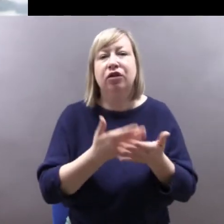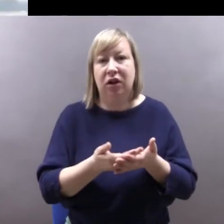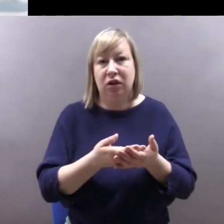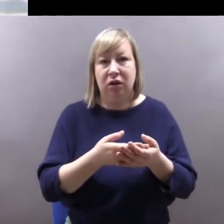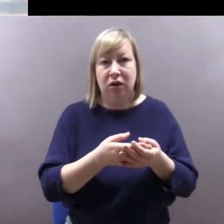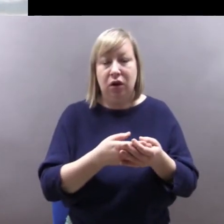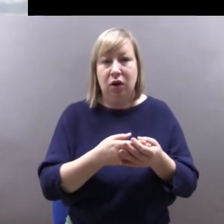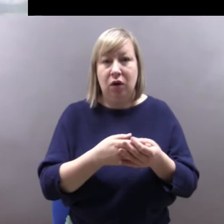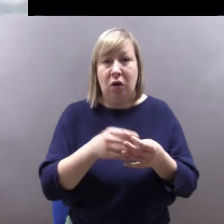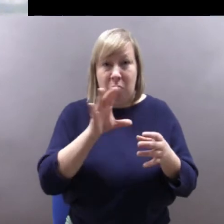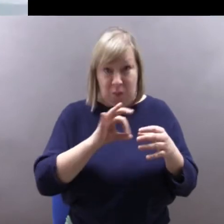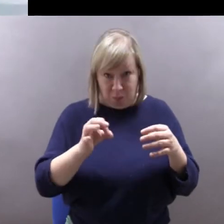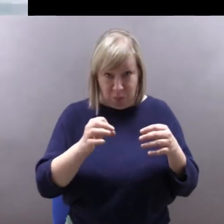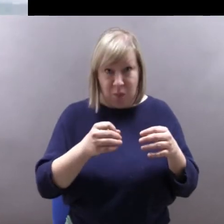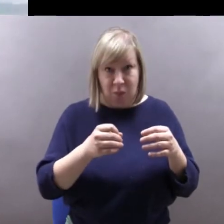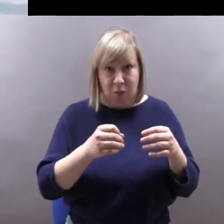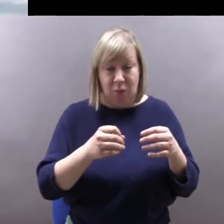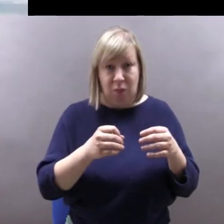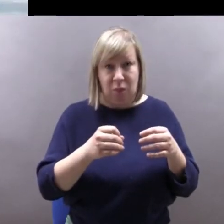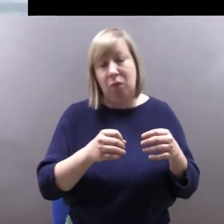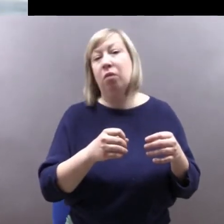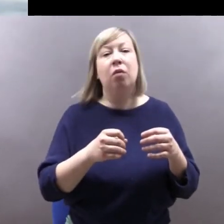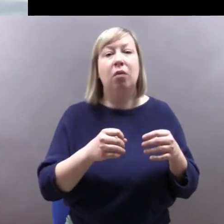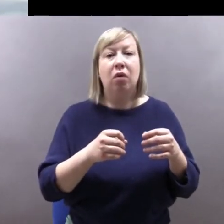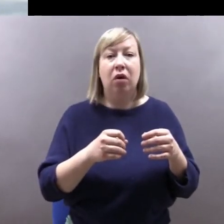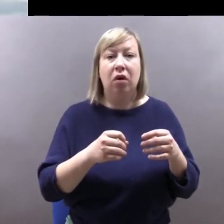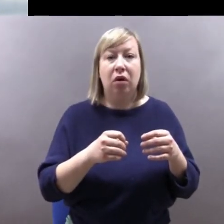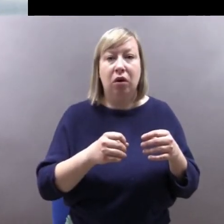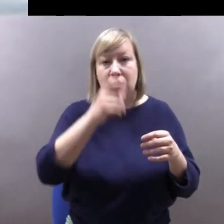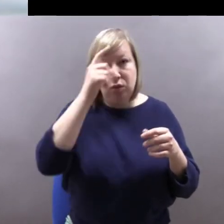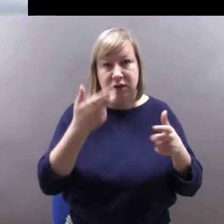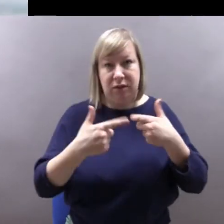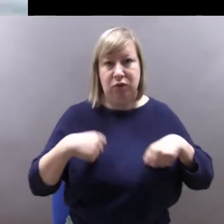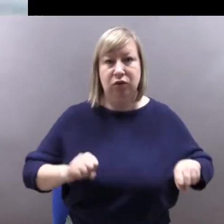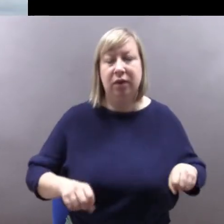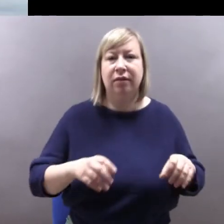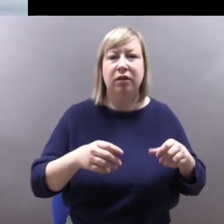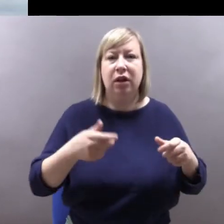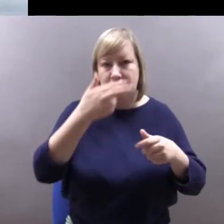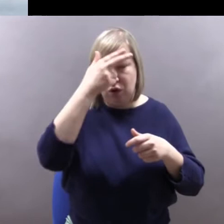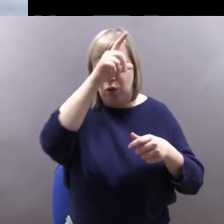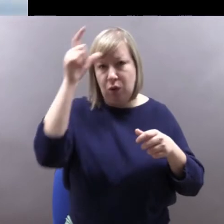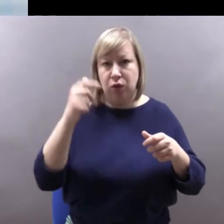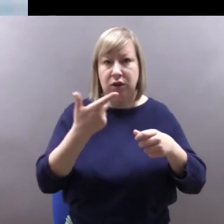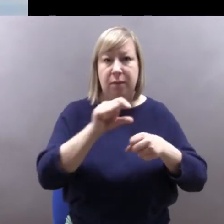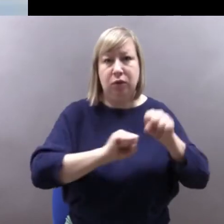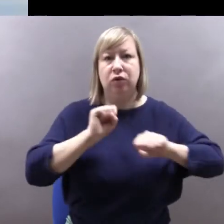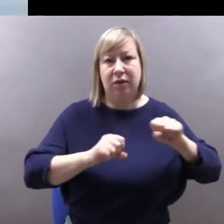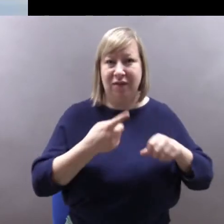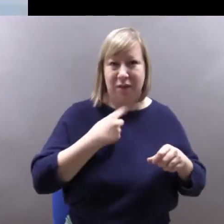czy dlatego, że ich nie ma, czy dlatego, że się nie da. Ludzie nie mają kontaktu z osobami